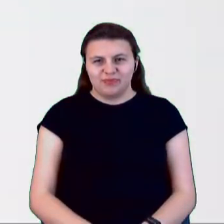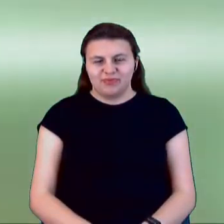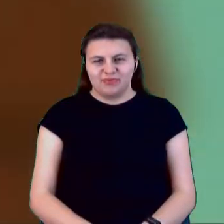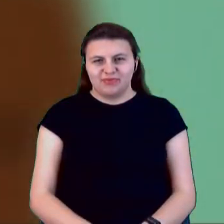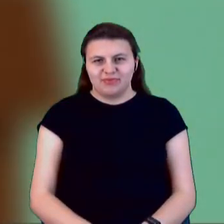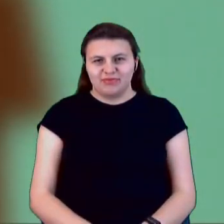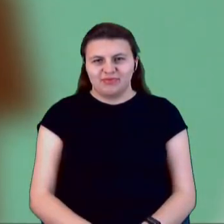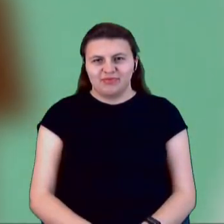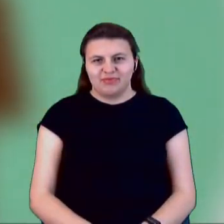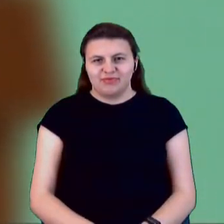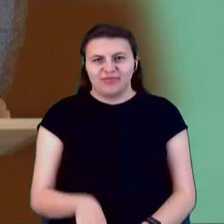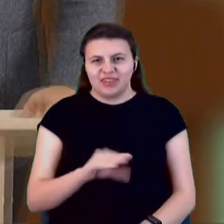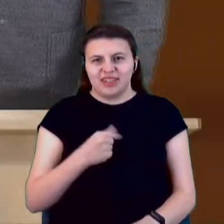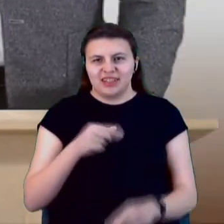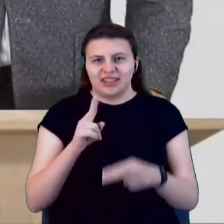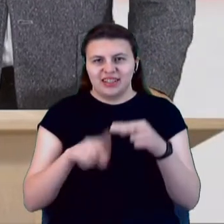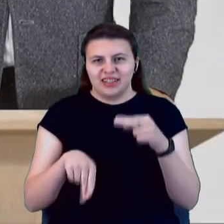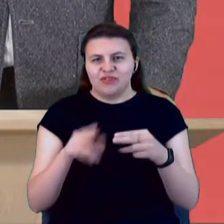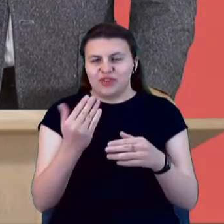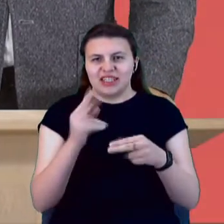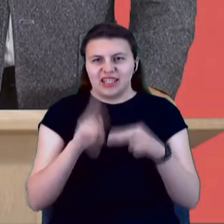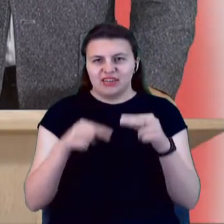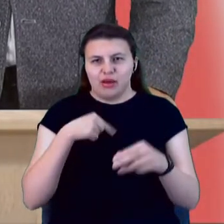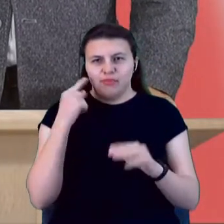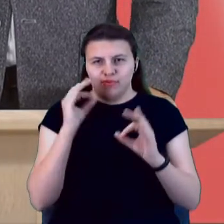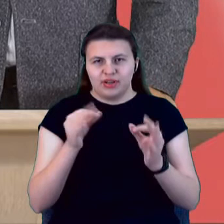Все, вы закончили, я правильно вас разумею?